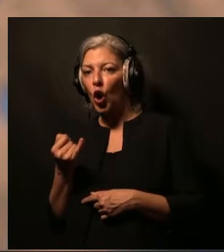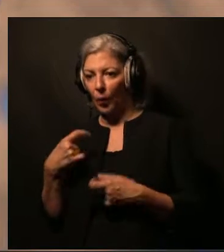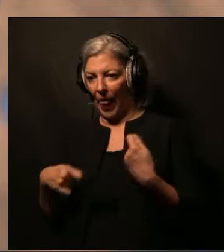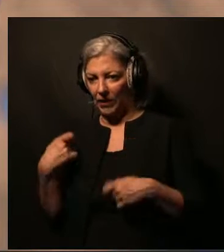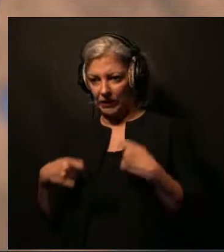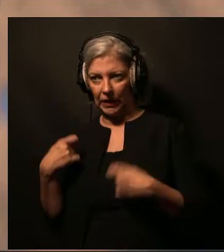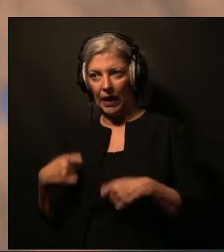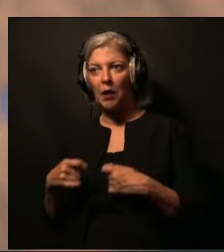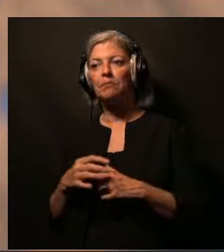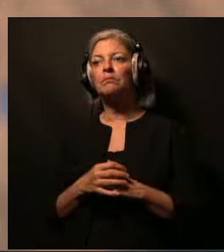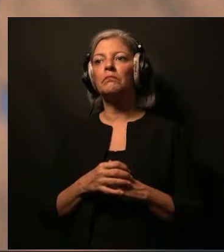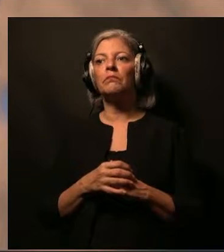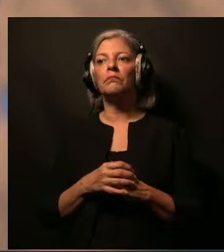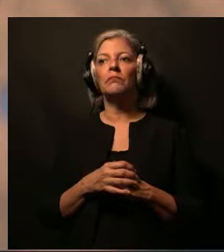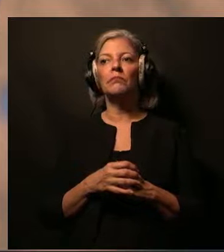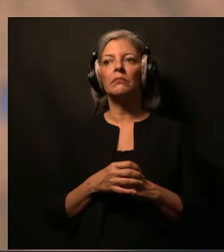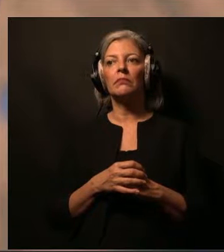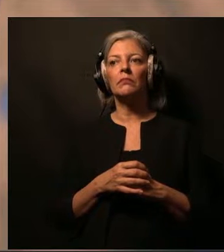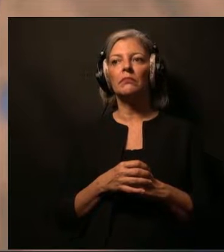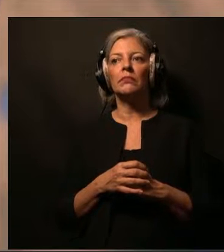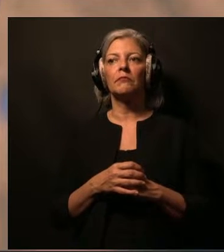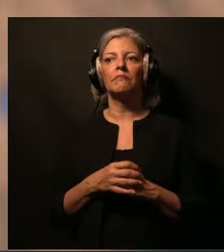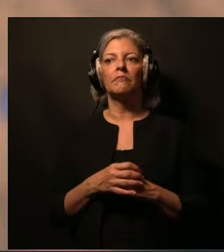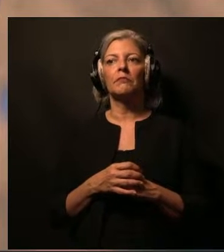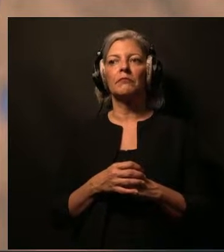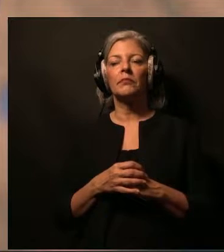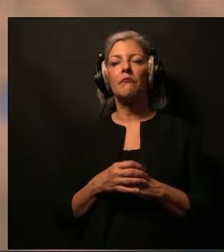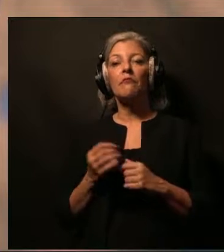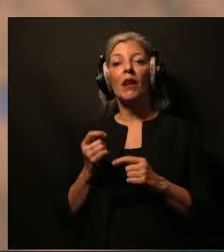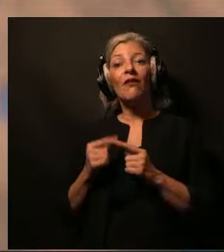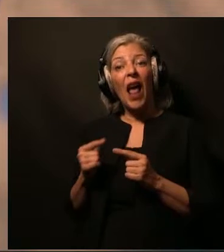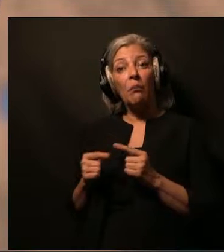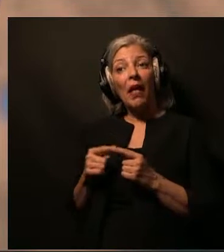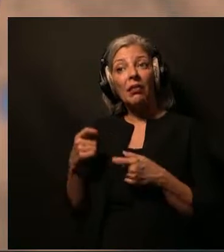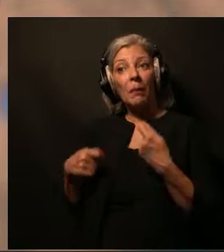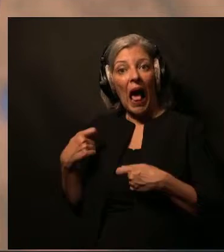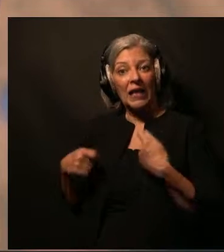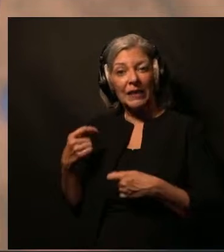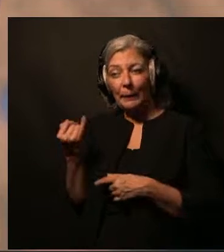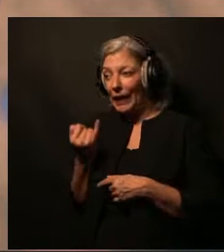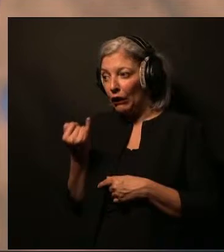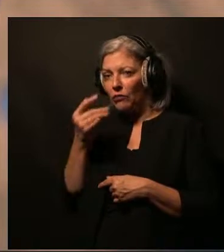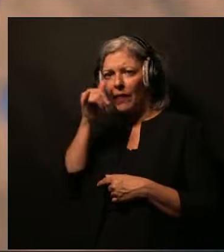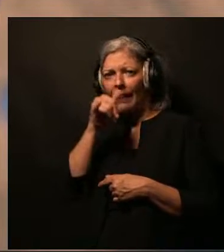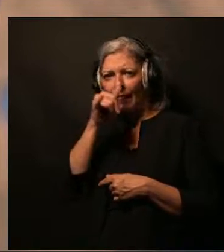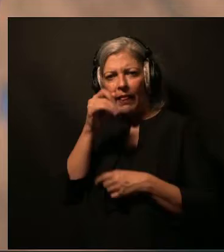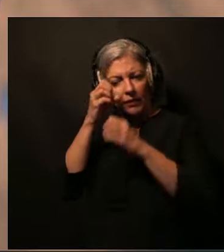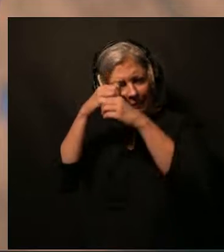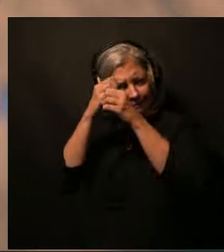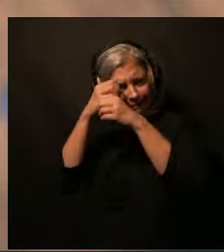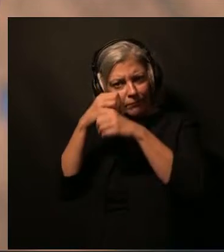microplastiche e dei frammenti di queste microplastiche invisibili all'occhio